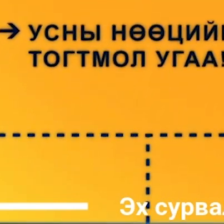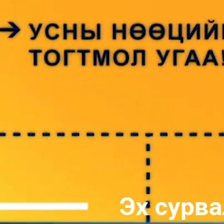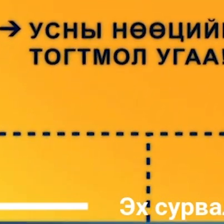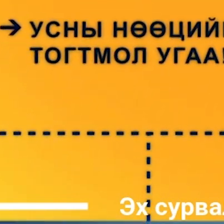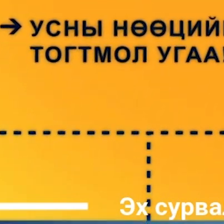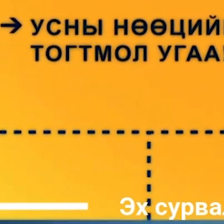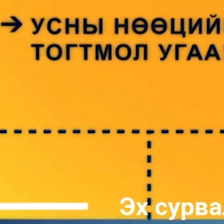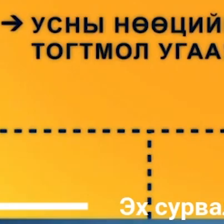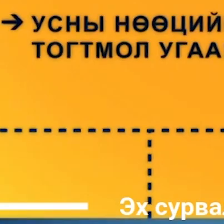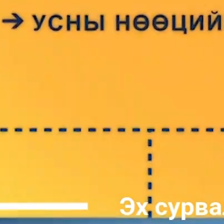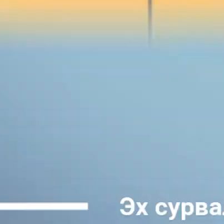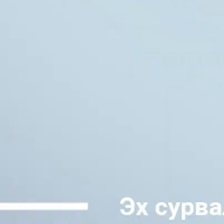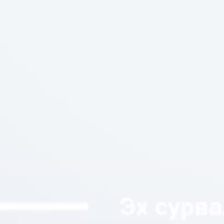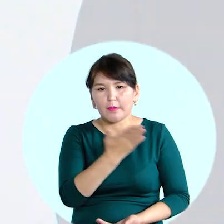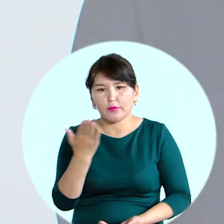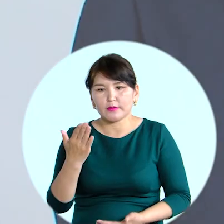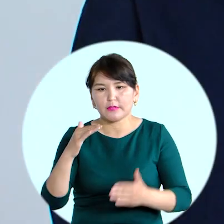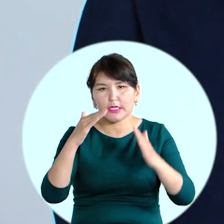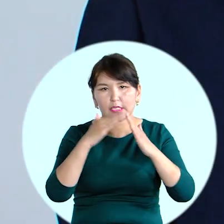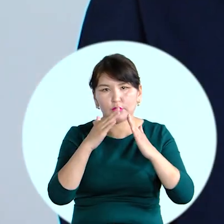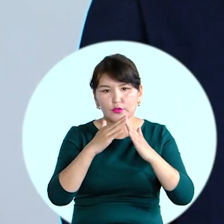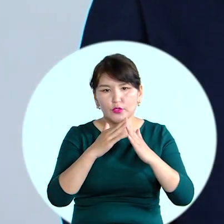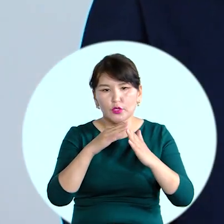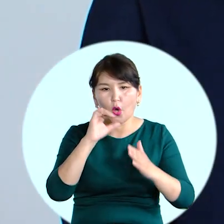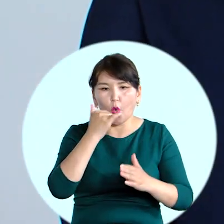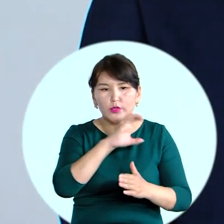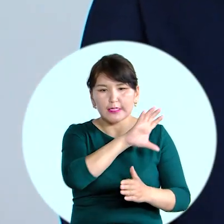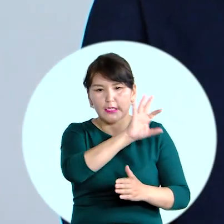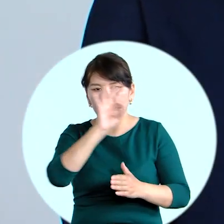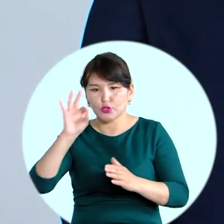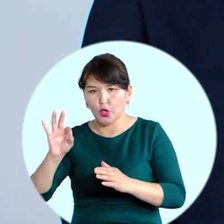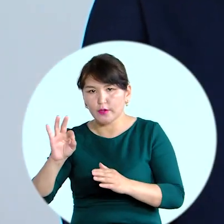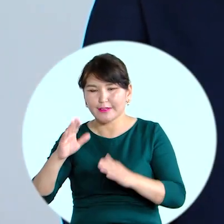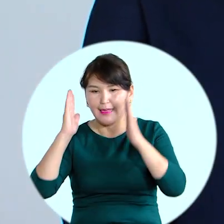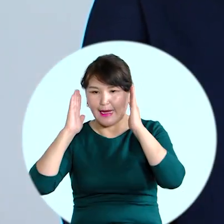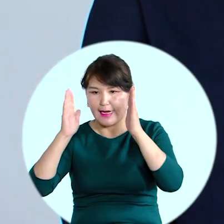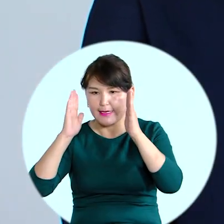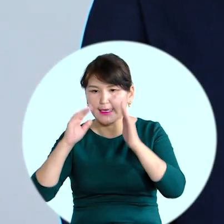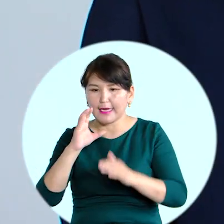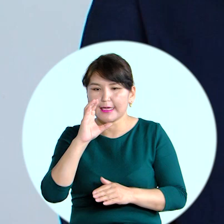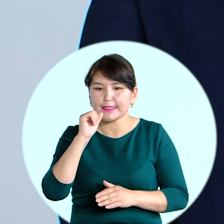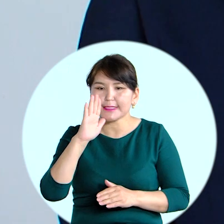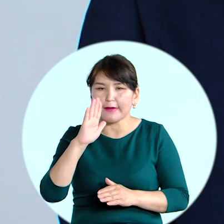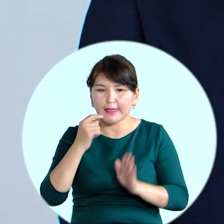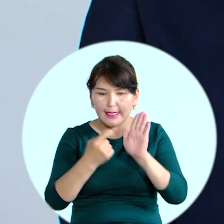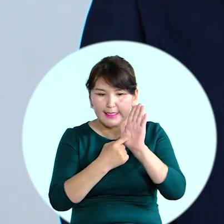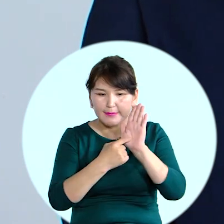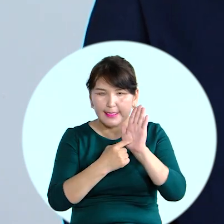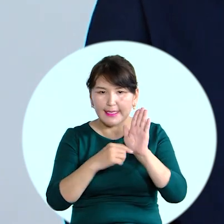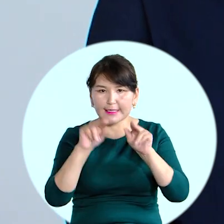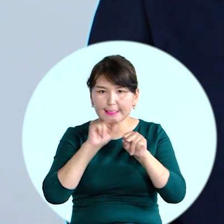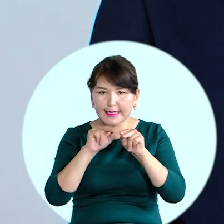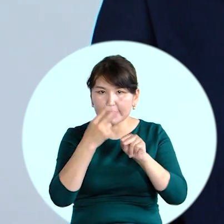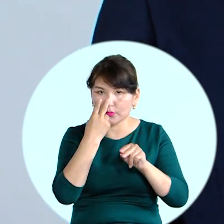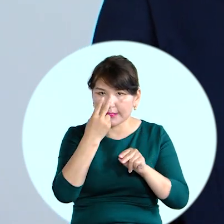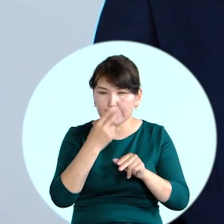шин усаа хийж байгаарай. Үзэж та бүхэн гэрийн нөхцөлд усыг зөөвөрлөж чадхлахад онцгой анхаараарай. Усныхаа савны